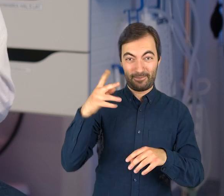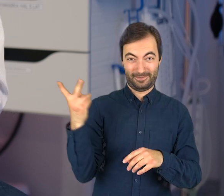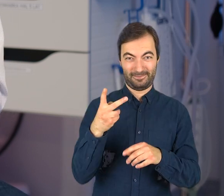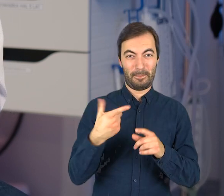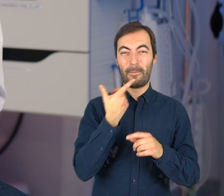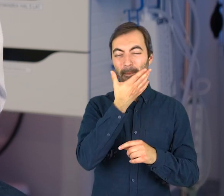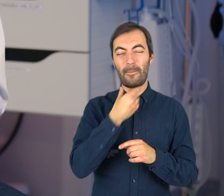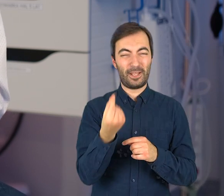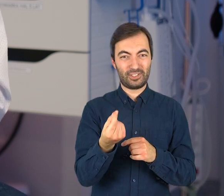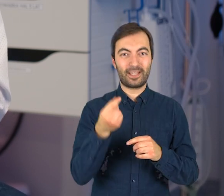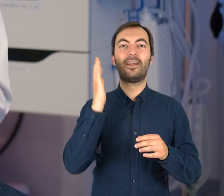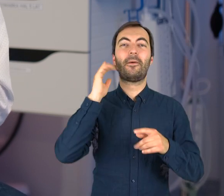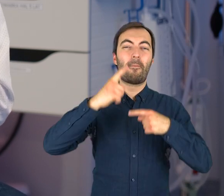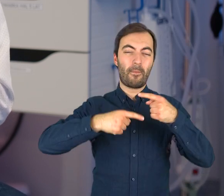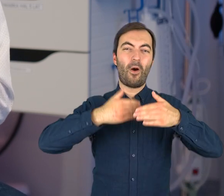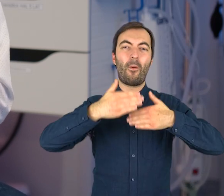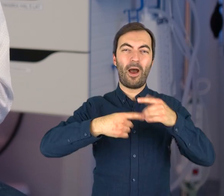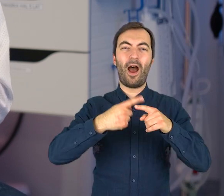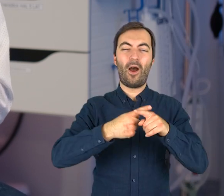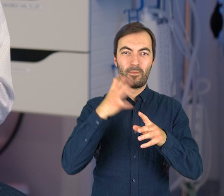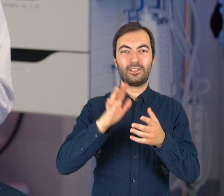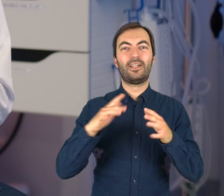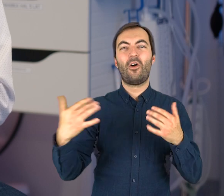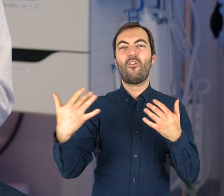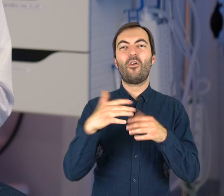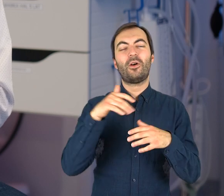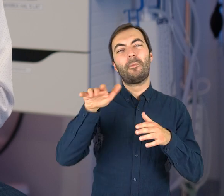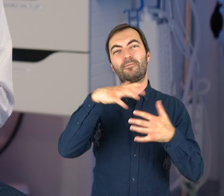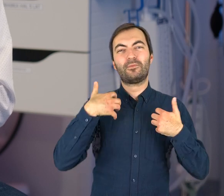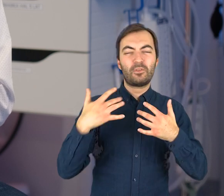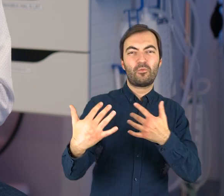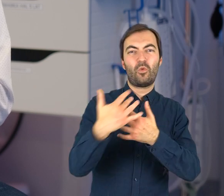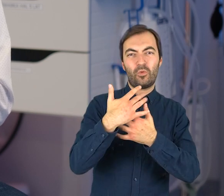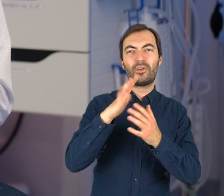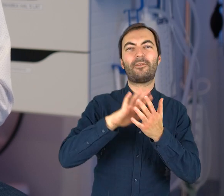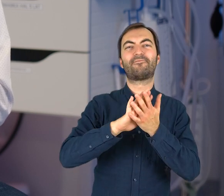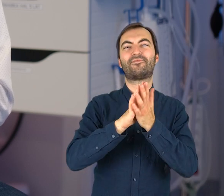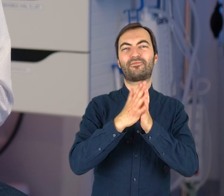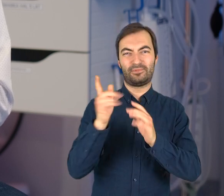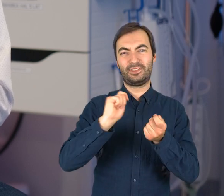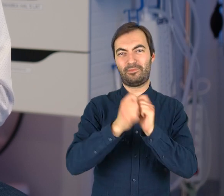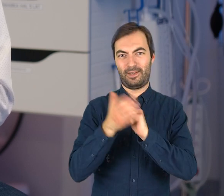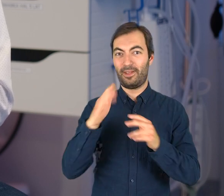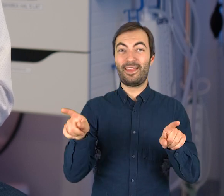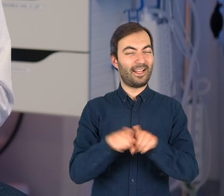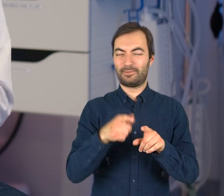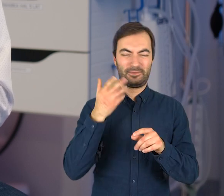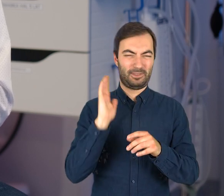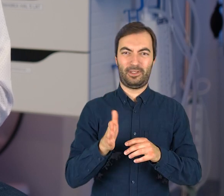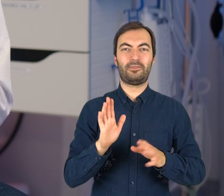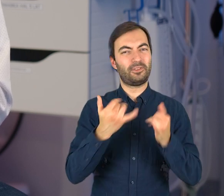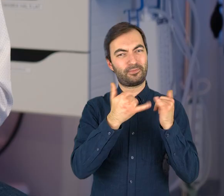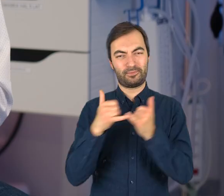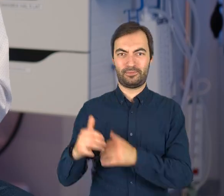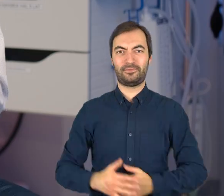w ich przypadku z czasem pojawiają się czynniki środowiskowe, które powodują, że bliźnięta jednojajowe będą się od